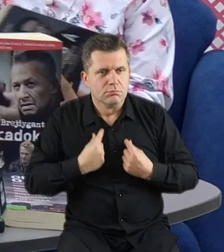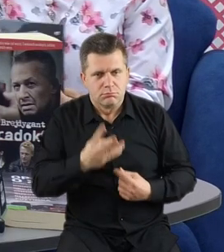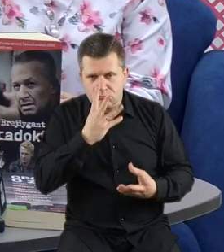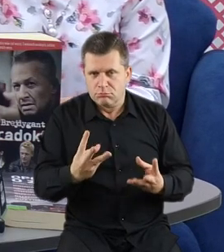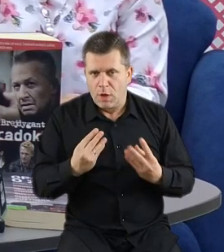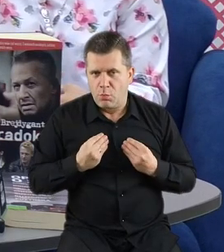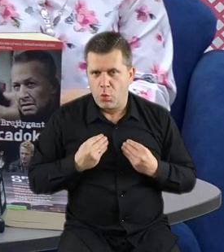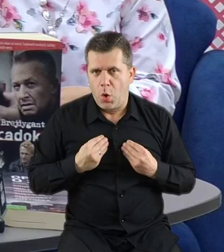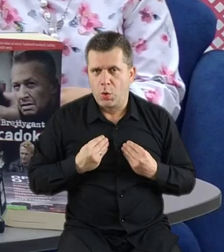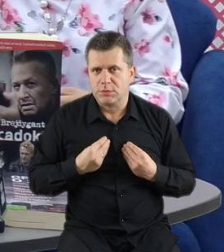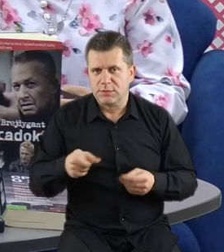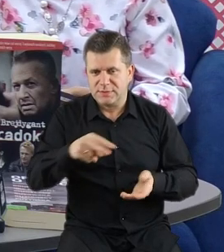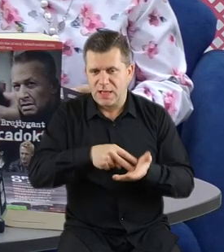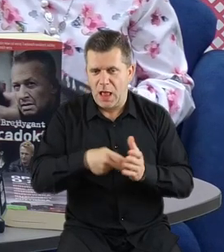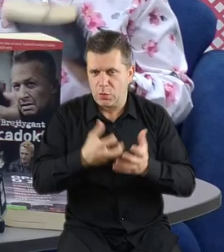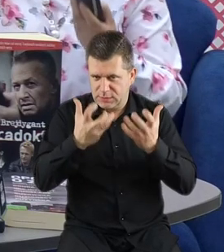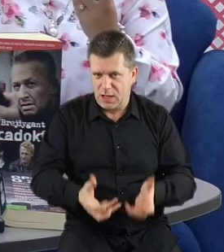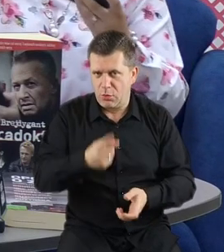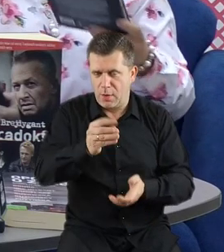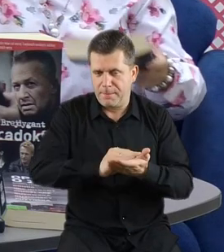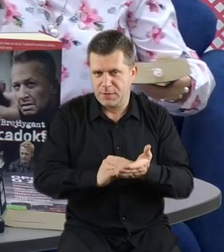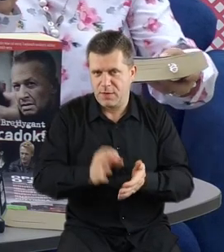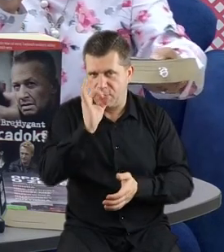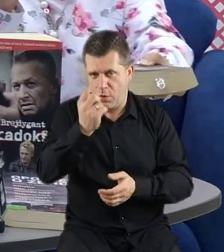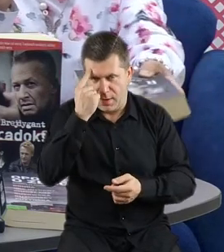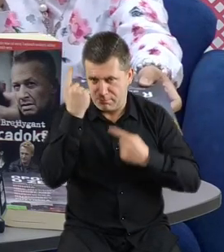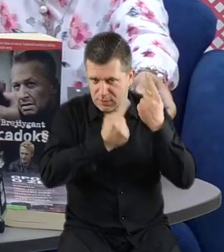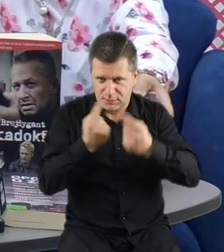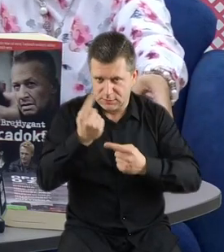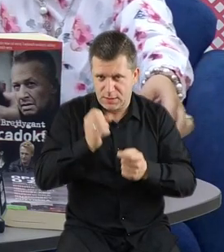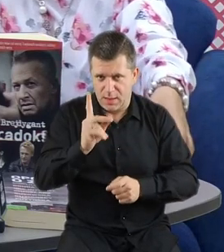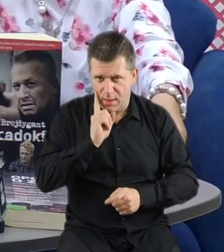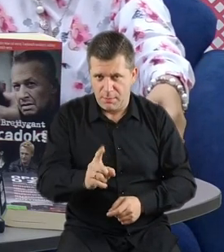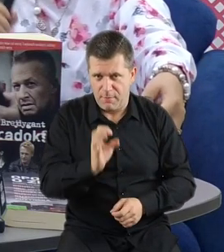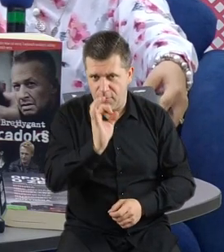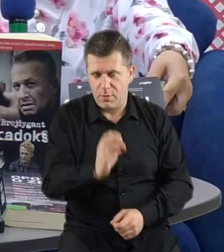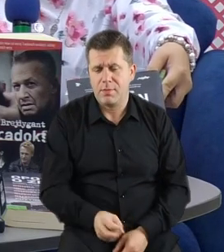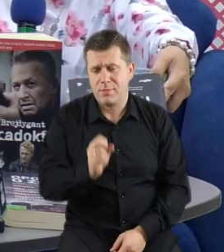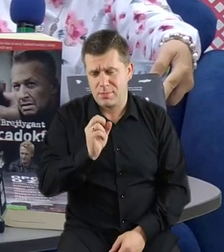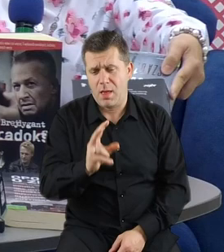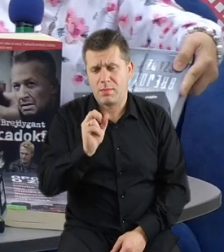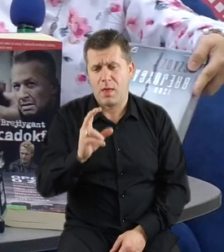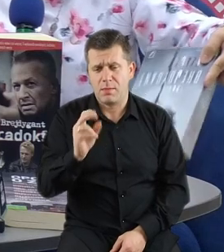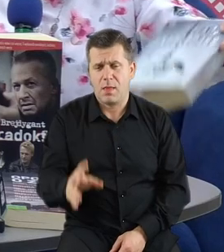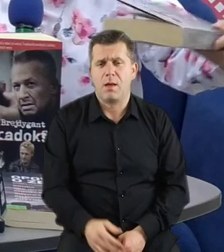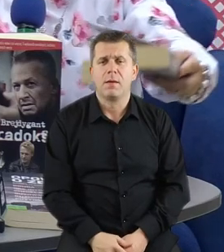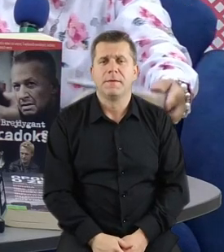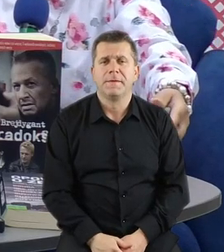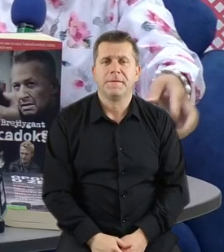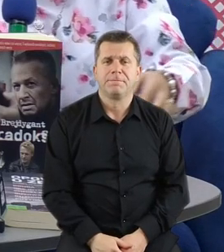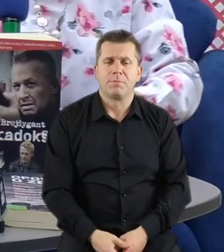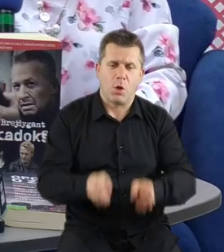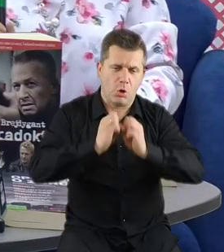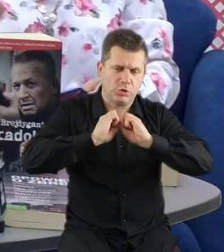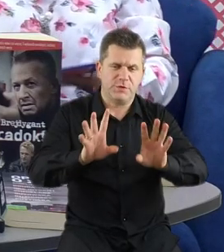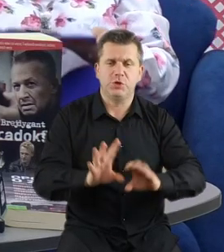takie scenariusze do takich filmów chciałby pan pisać? I czy to są pana myśli tak naprawdę przemycone? Tak, no w jakimś sensie tak,